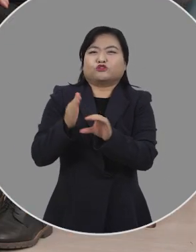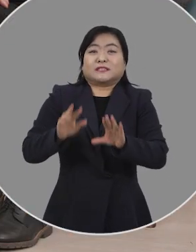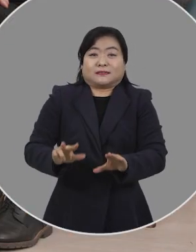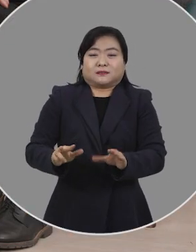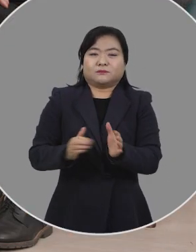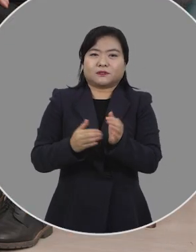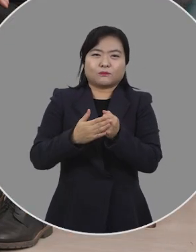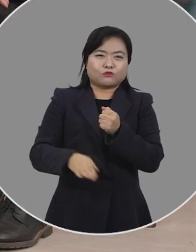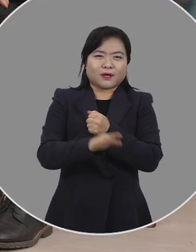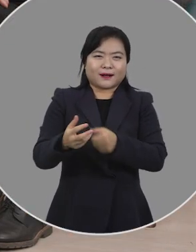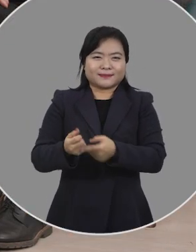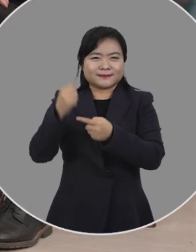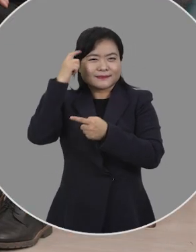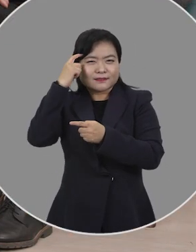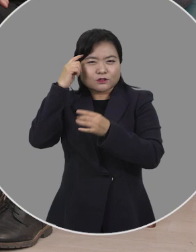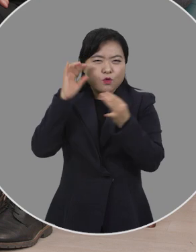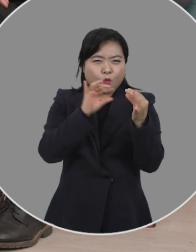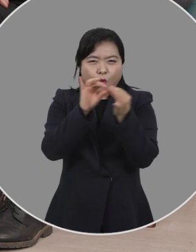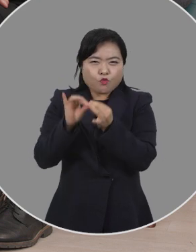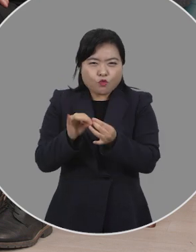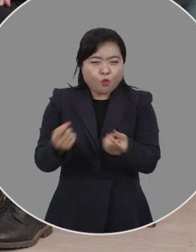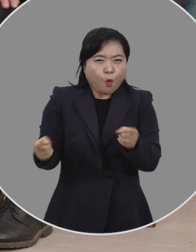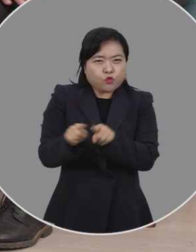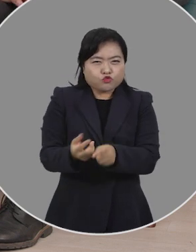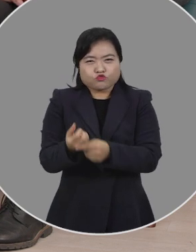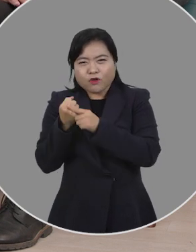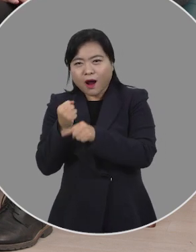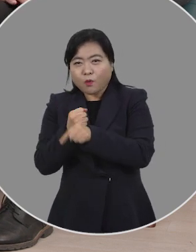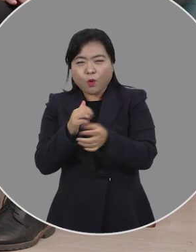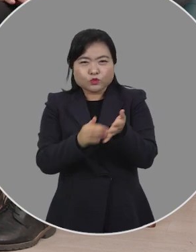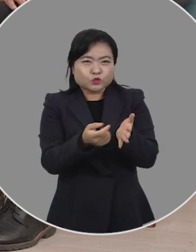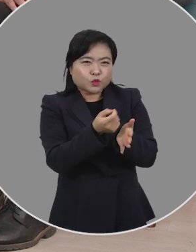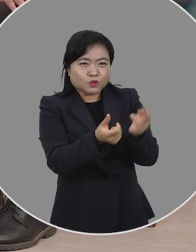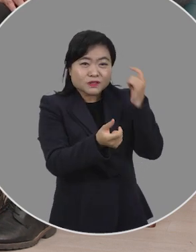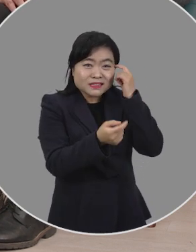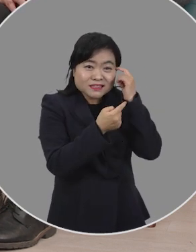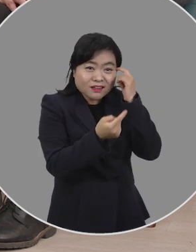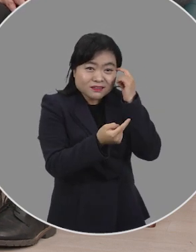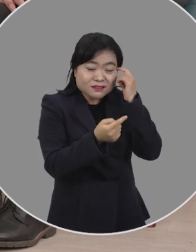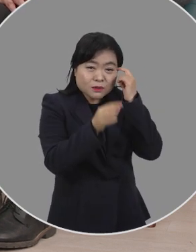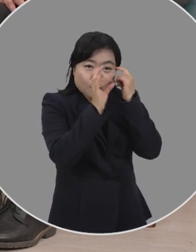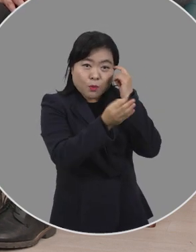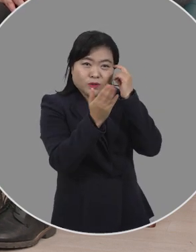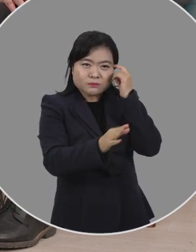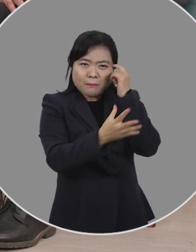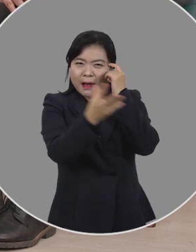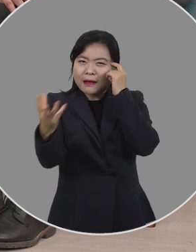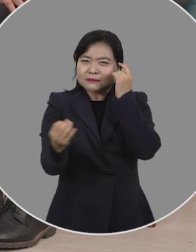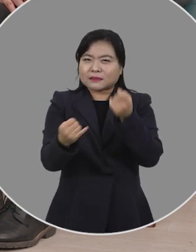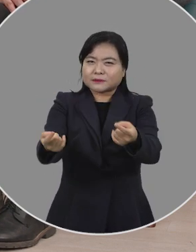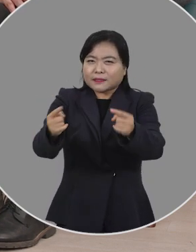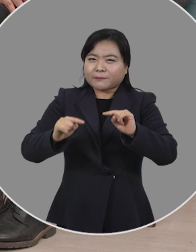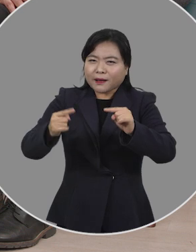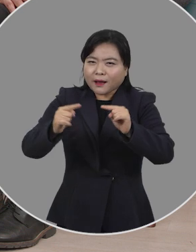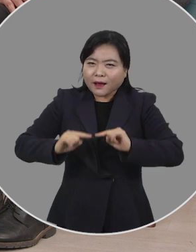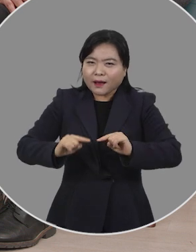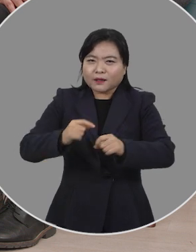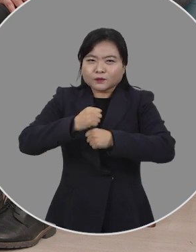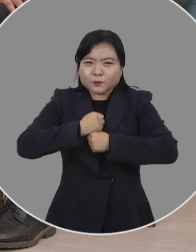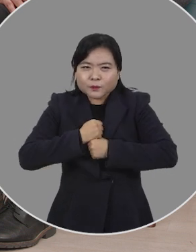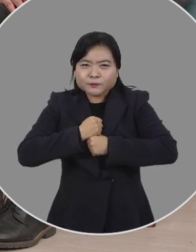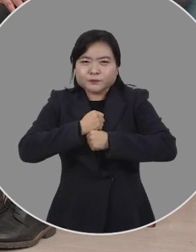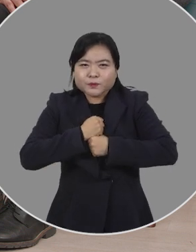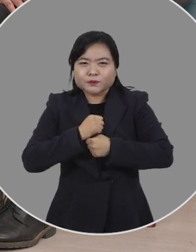의견들을 공유를 하고 어쩌면 소수 의견처럼 보이지만 그게 사실은 그렇지 않은 사람들이 삼가고 조심하고 표현하면